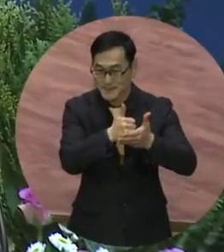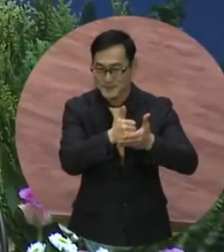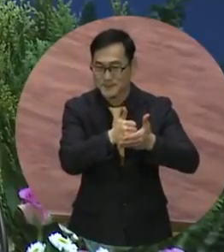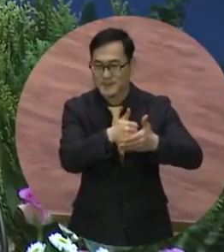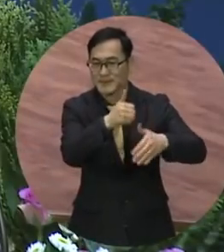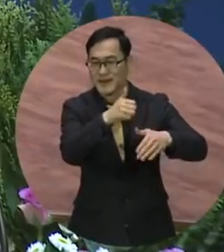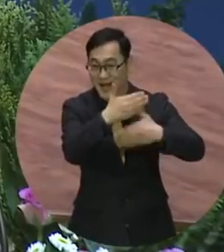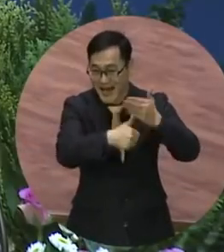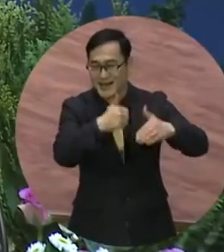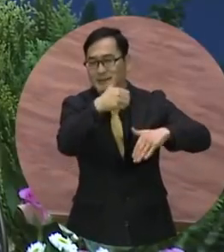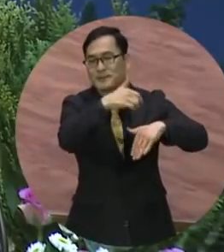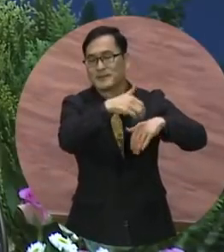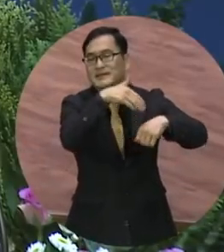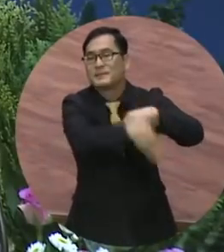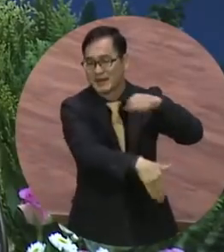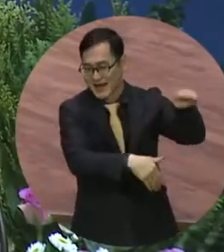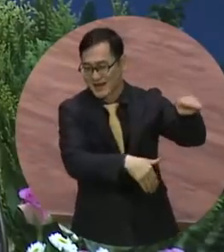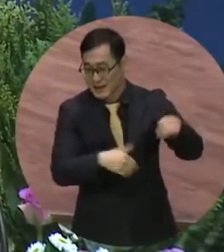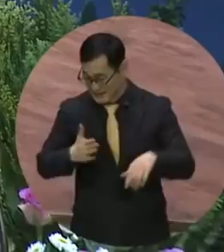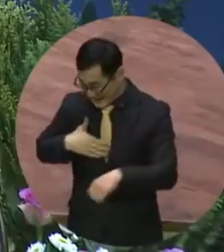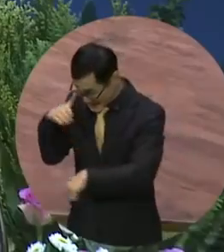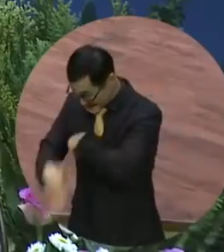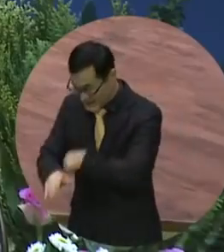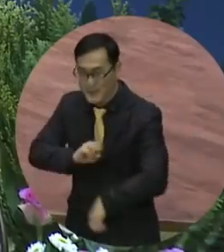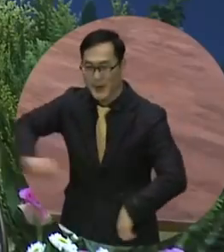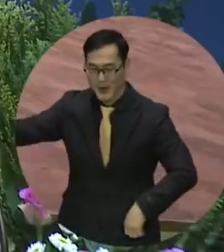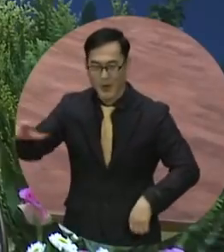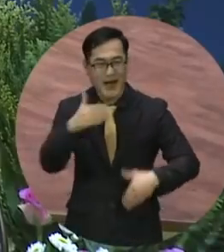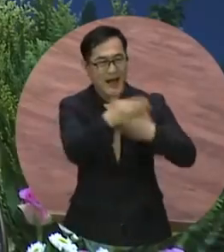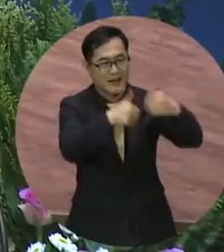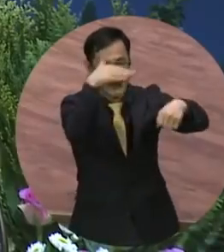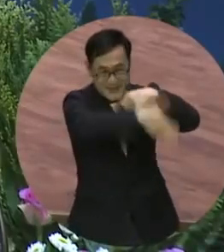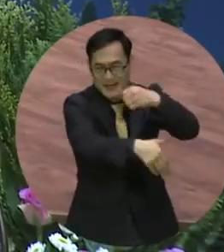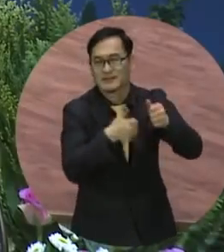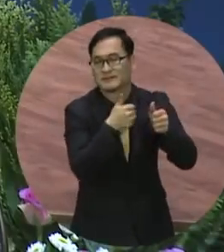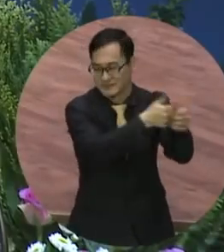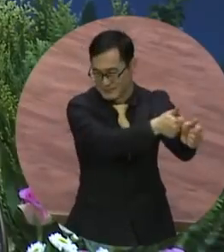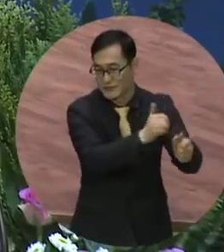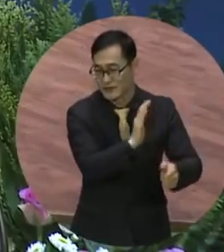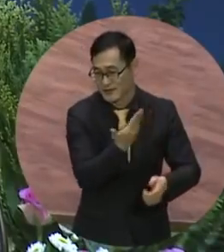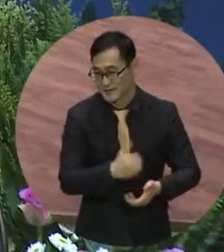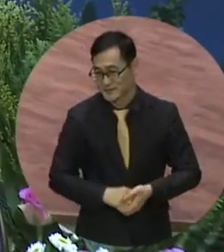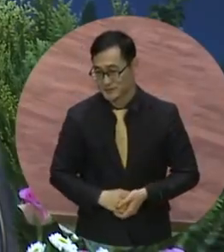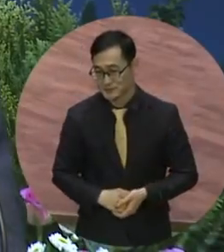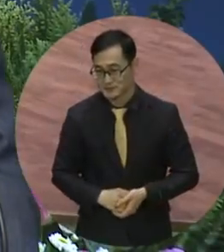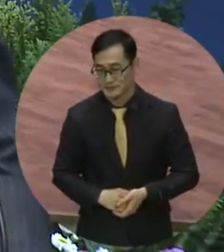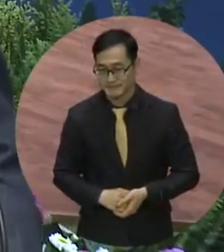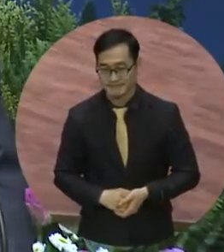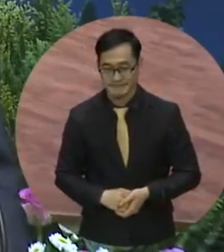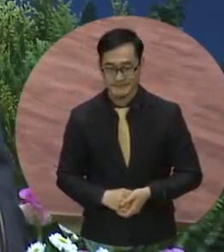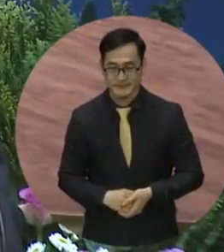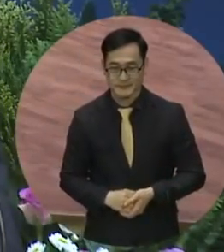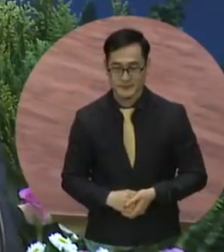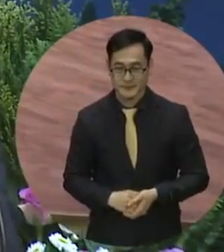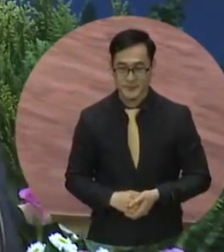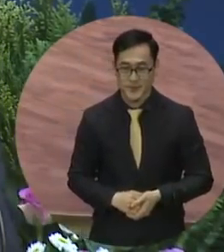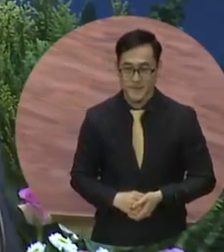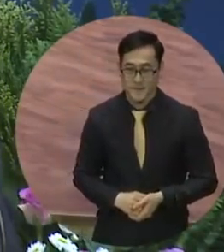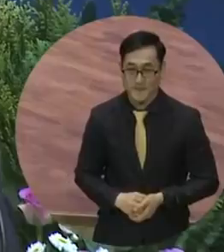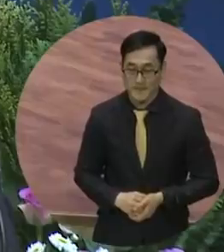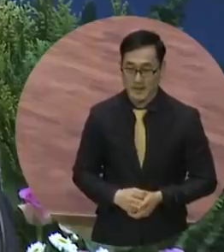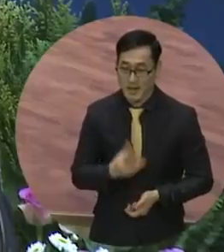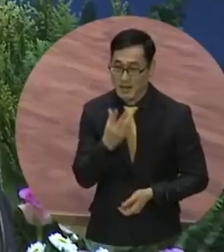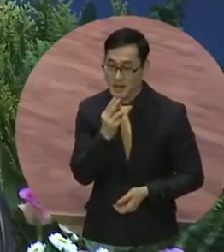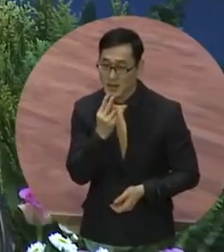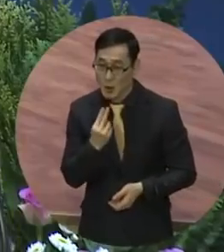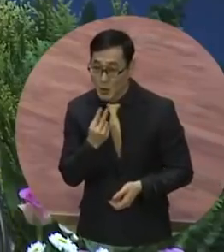내려놓고 그걸 예틀을 깨고 세틀을 갖추는 겁니다. 사기 3장 11장의 삶이 아니라 이제부터 1장 1절, 1장